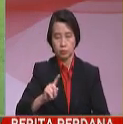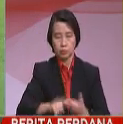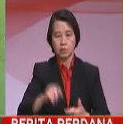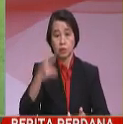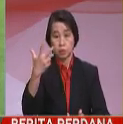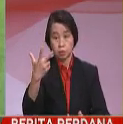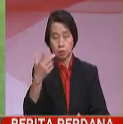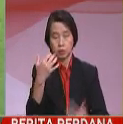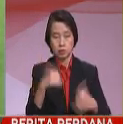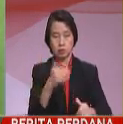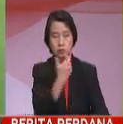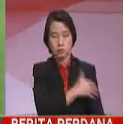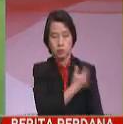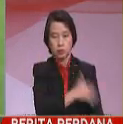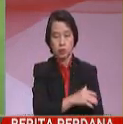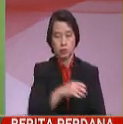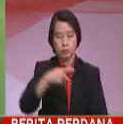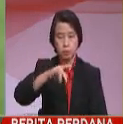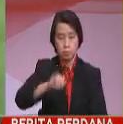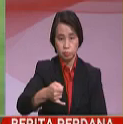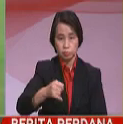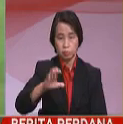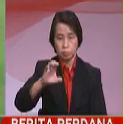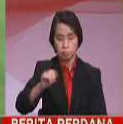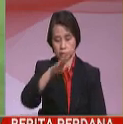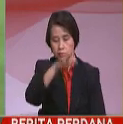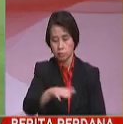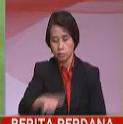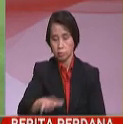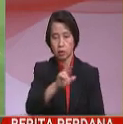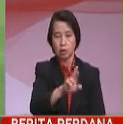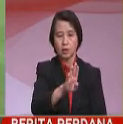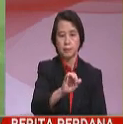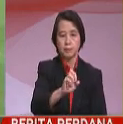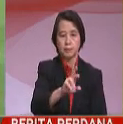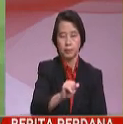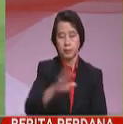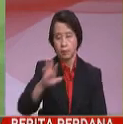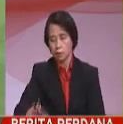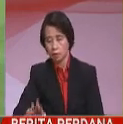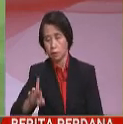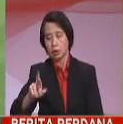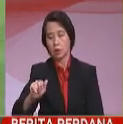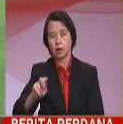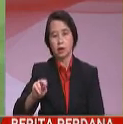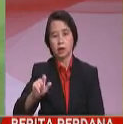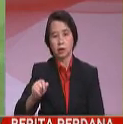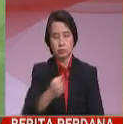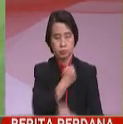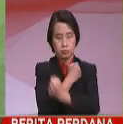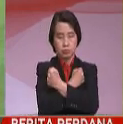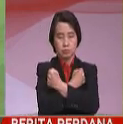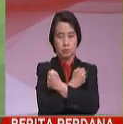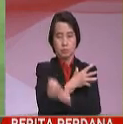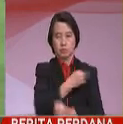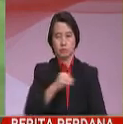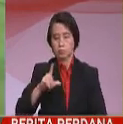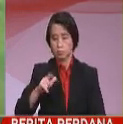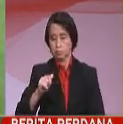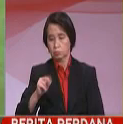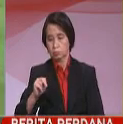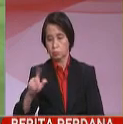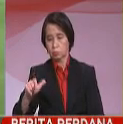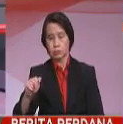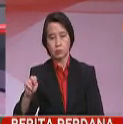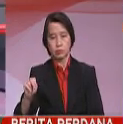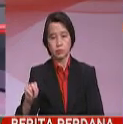3 bekas pemain PJ City FC iaitu adik-beradik R. Bharat Kumar dan R. Arun serta penjaga gol Damian Lim.